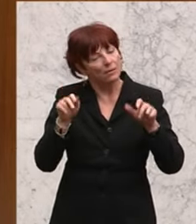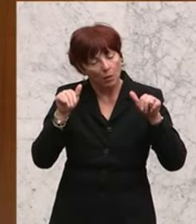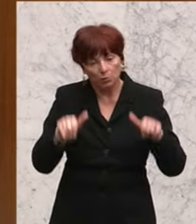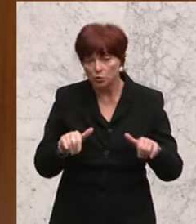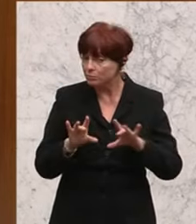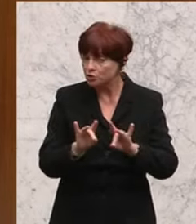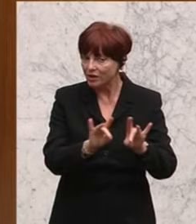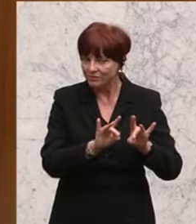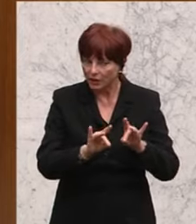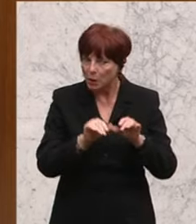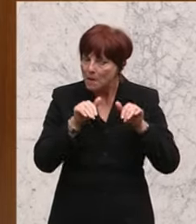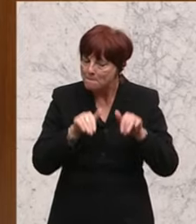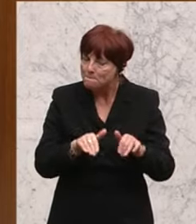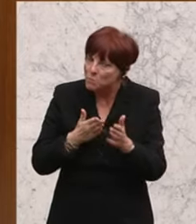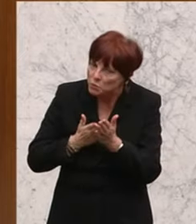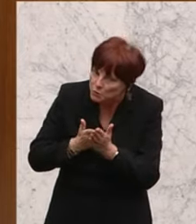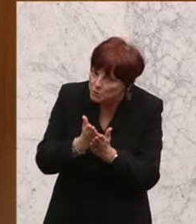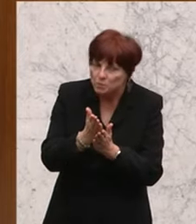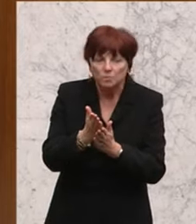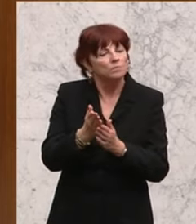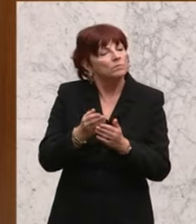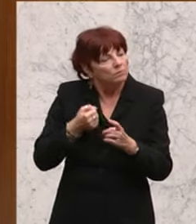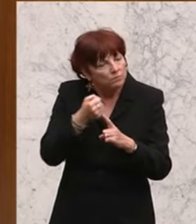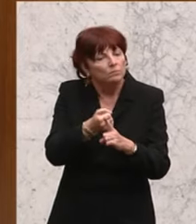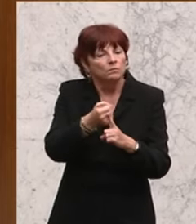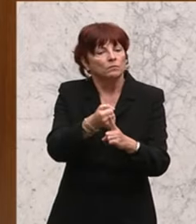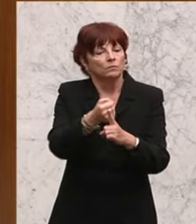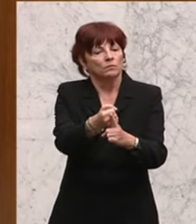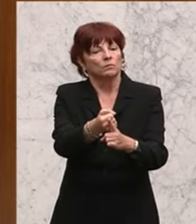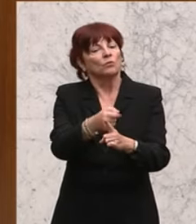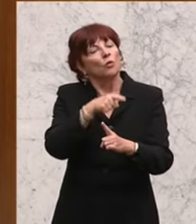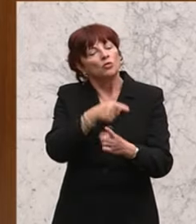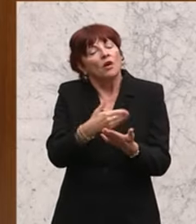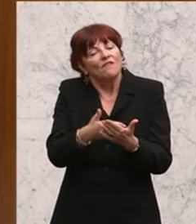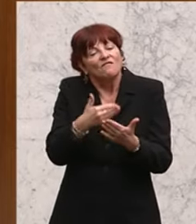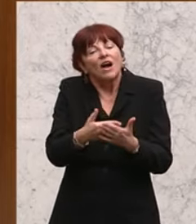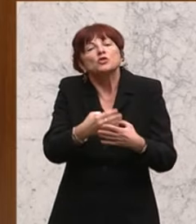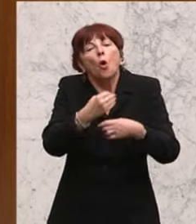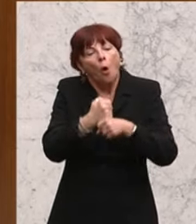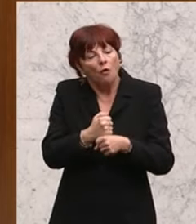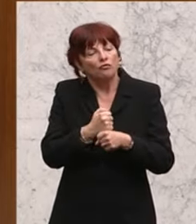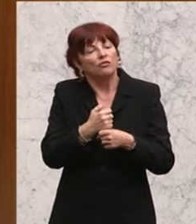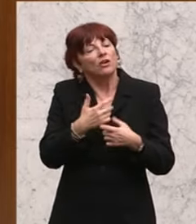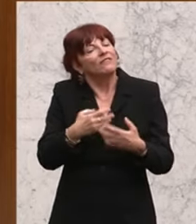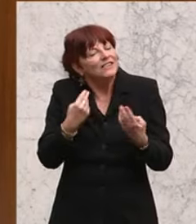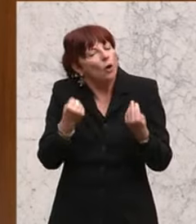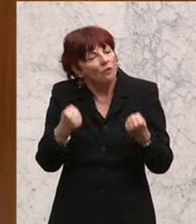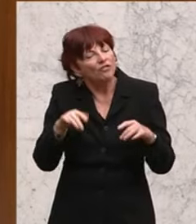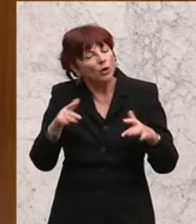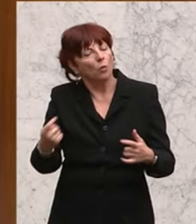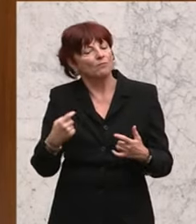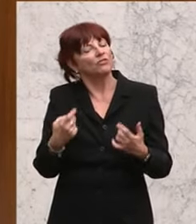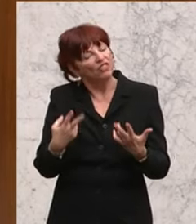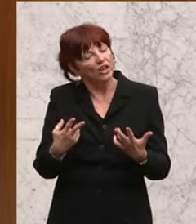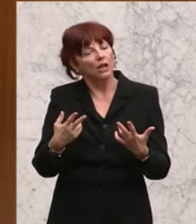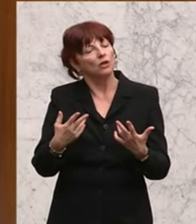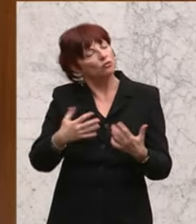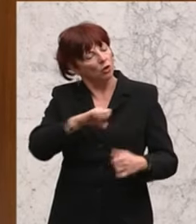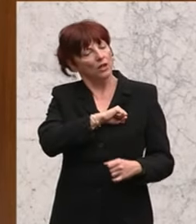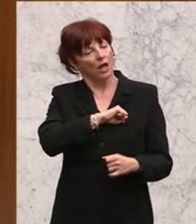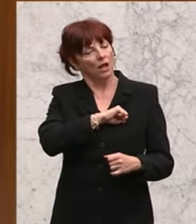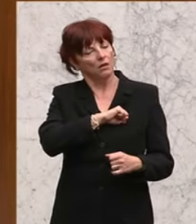aller Konsequenz tun. Und der entscheidende Hebel, von dem ich mir einen Beitrag von Ihnen allen auch erwarte, ist, dass wir